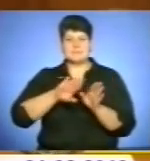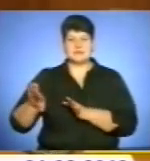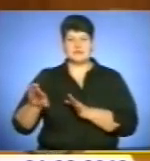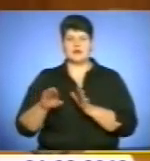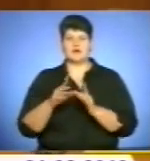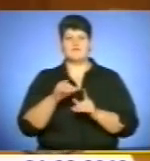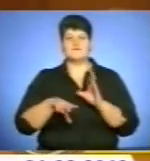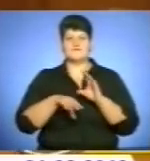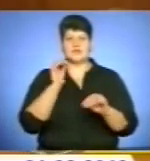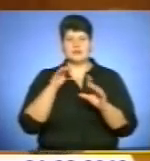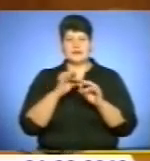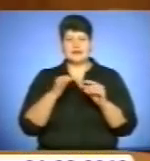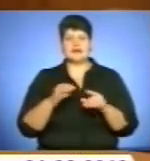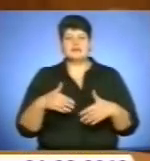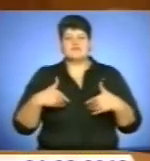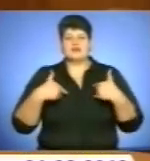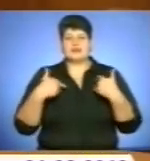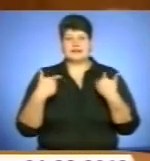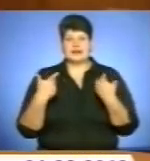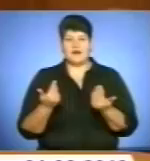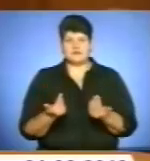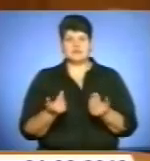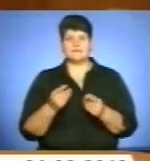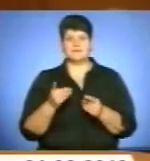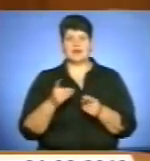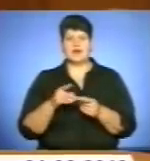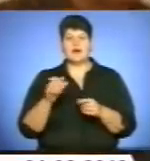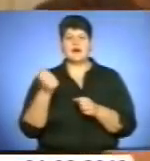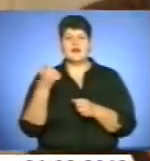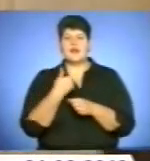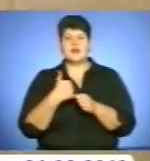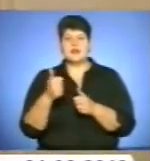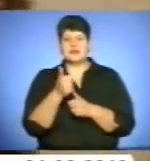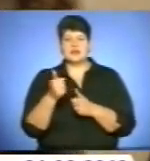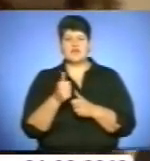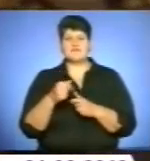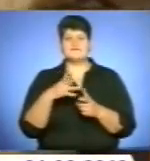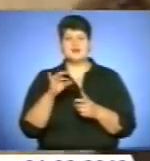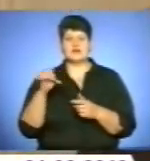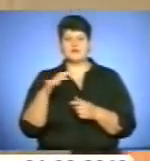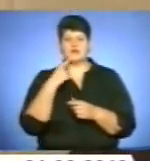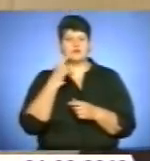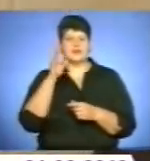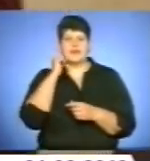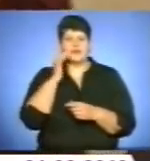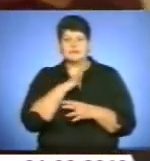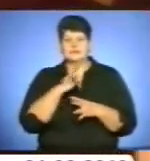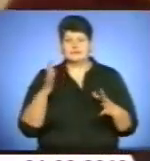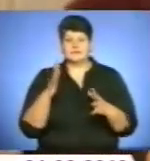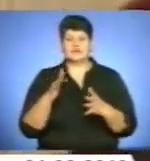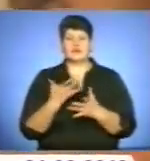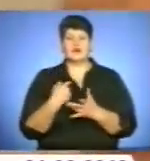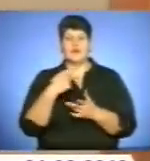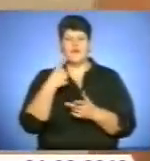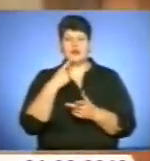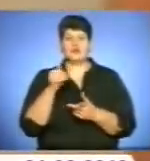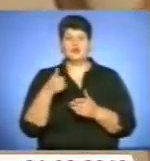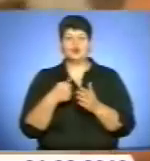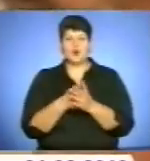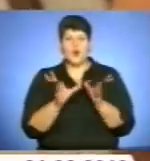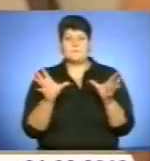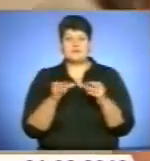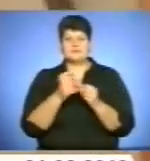Я звертався через мас-медіа. Лідери фракції роблять вигляд, що вони цього не чули. Інший позафракційник Сергій Міщенко вважає, до об'єднання далеко.